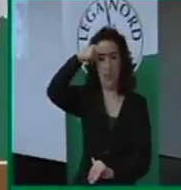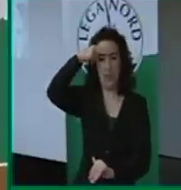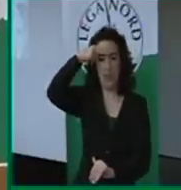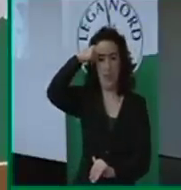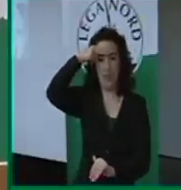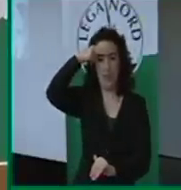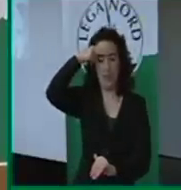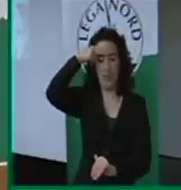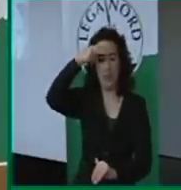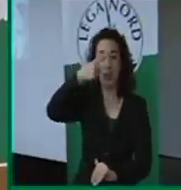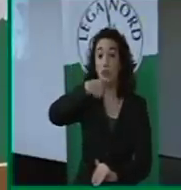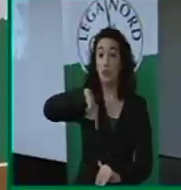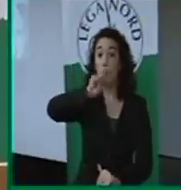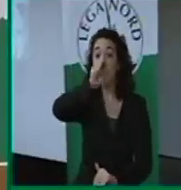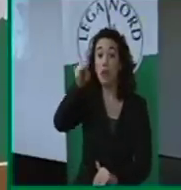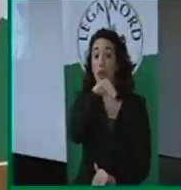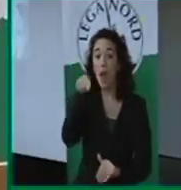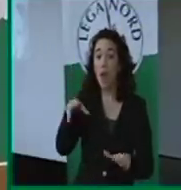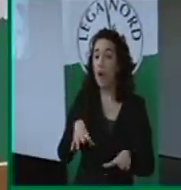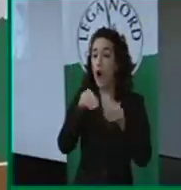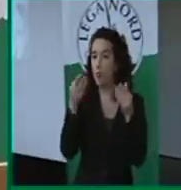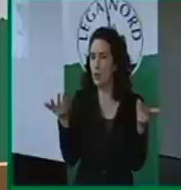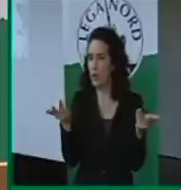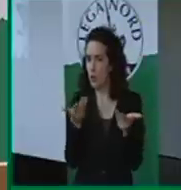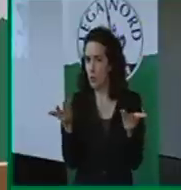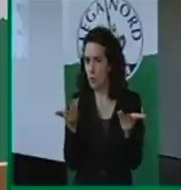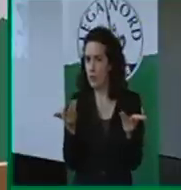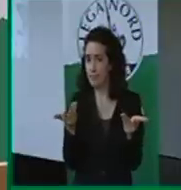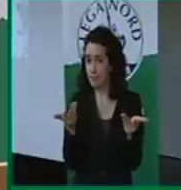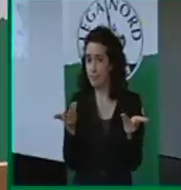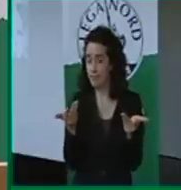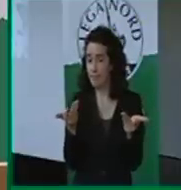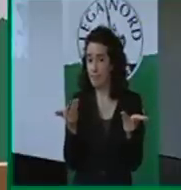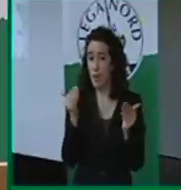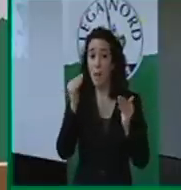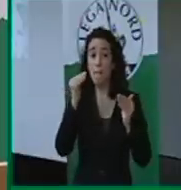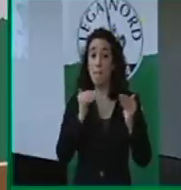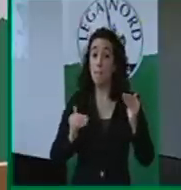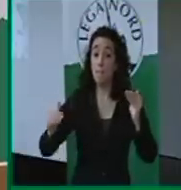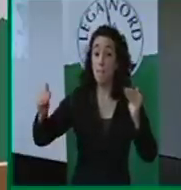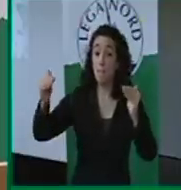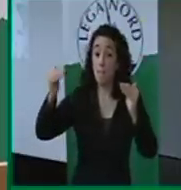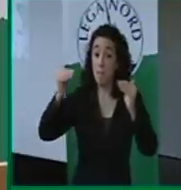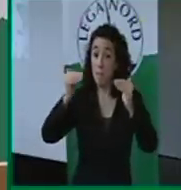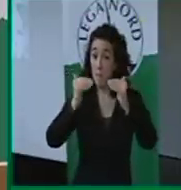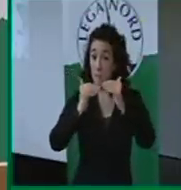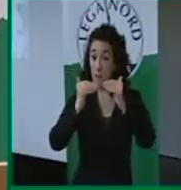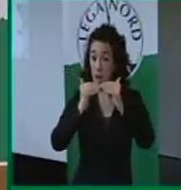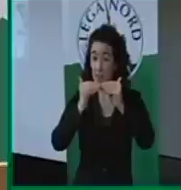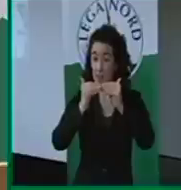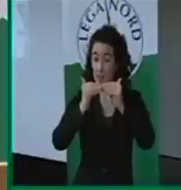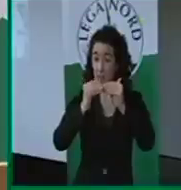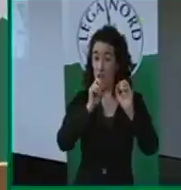parità Noi siamo entrati nell'euro Noi siamo entrati nell'euro con la parità di 1 e